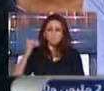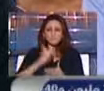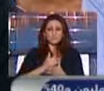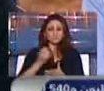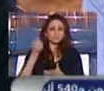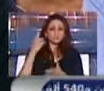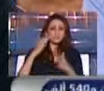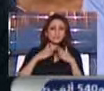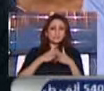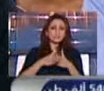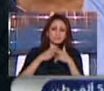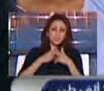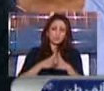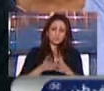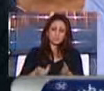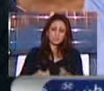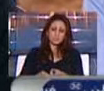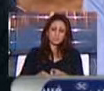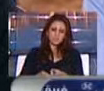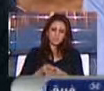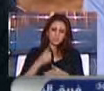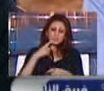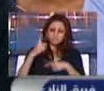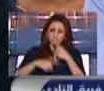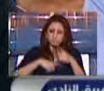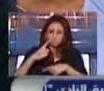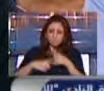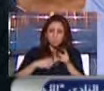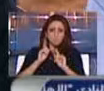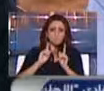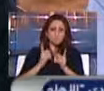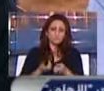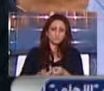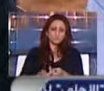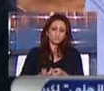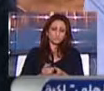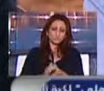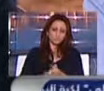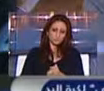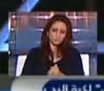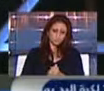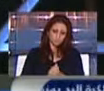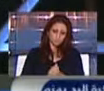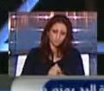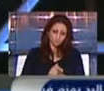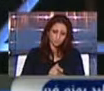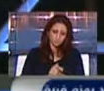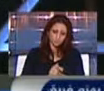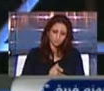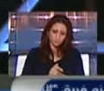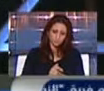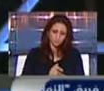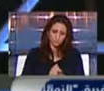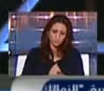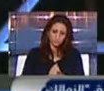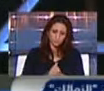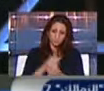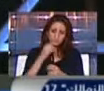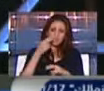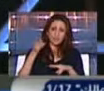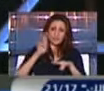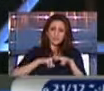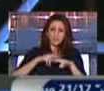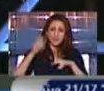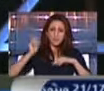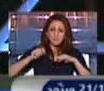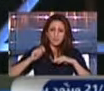من السويس لباقي المحافظات. ما فيش دور تفعيلي ليهم هم خالص. هو حسن صابر استقال ما يقال بعد التحيات الا